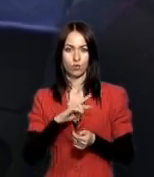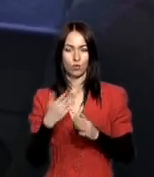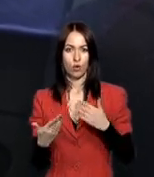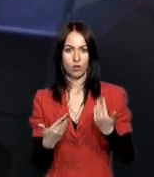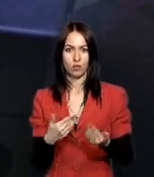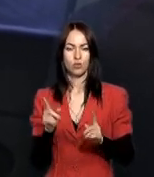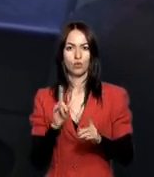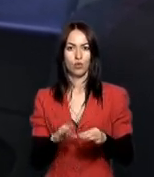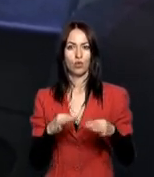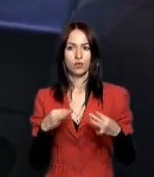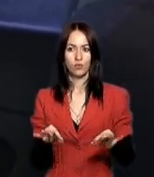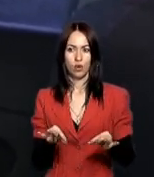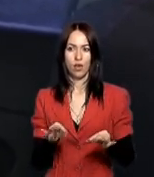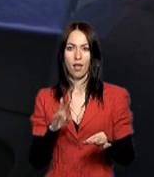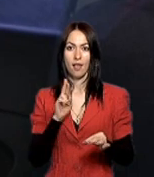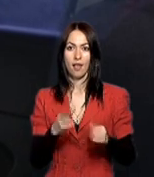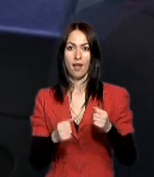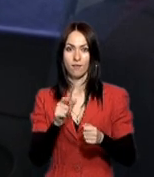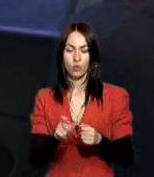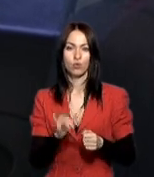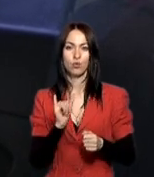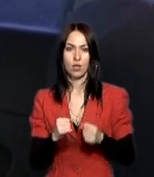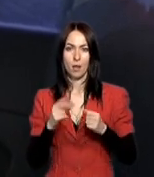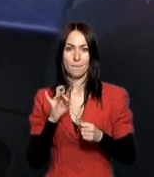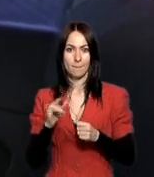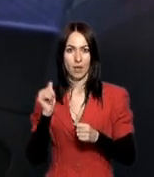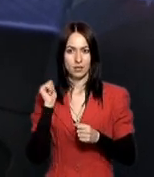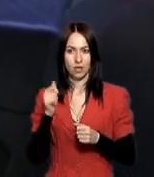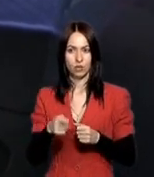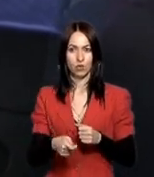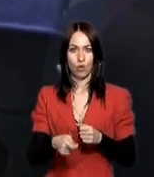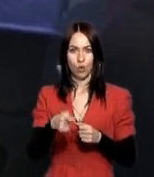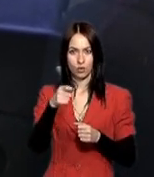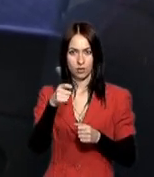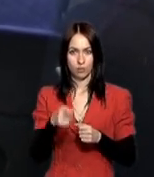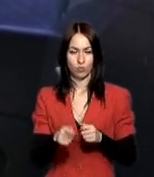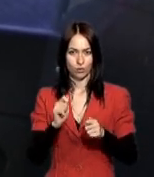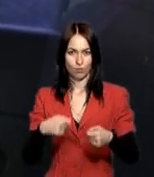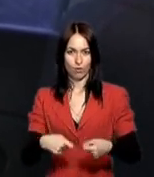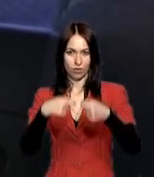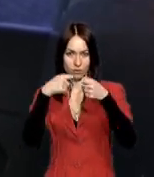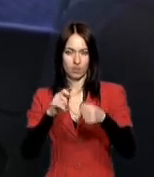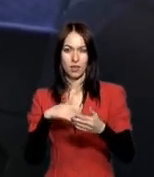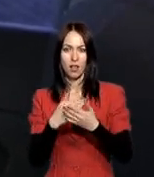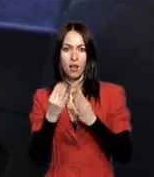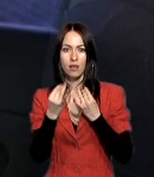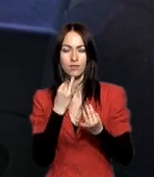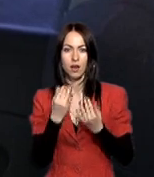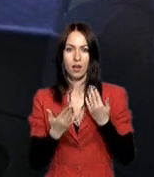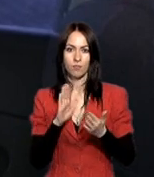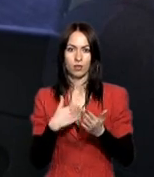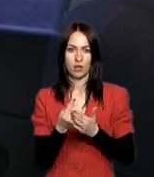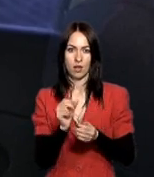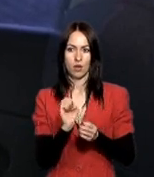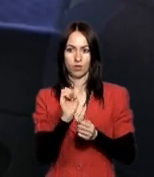що дозволяє як водію, так і пасажиру розстібнути її, задля звернення або задля